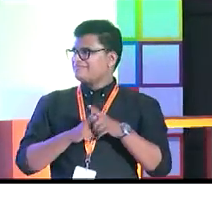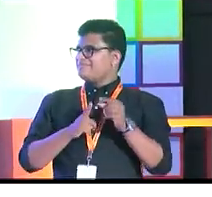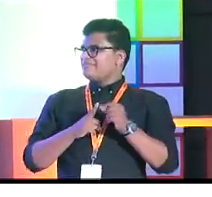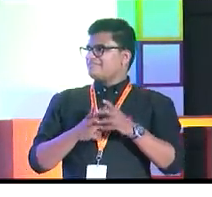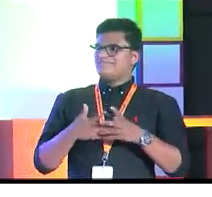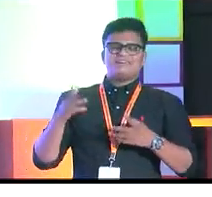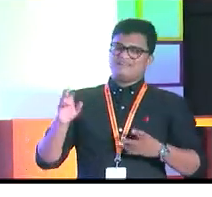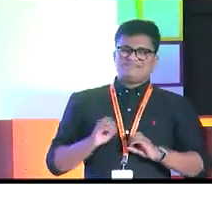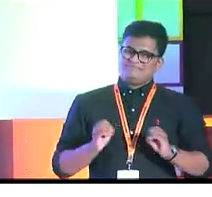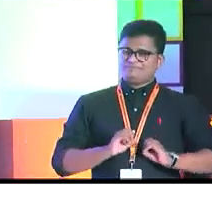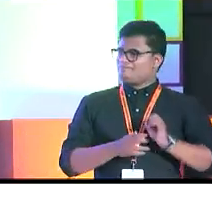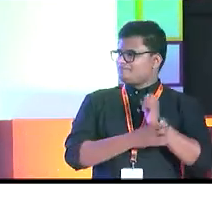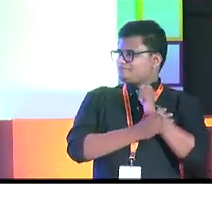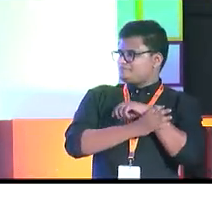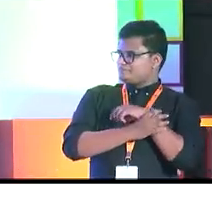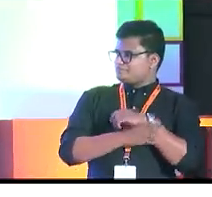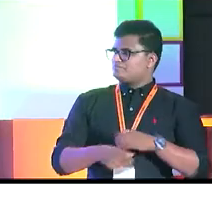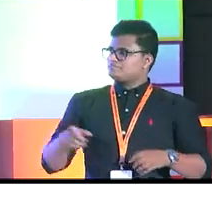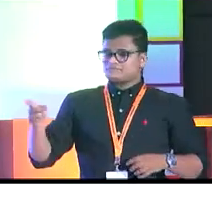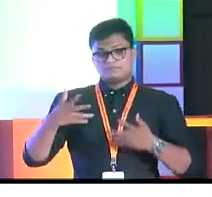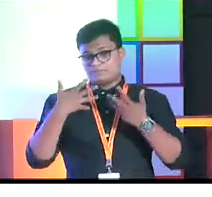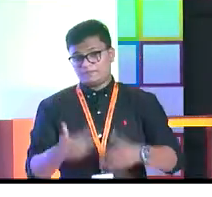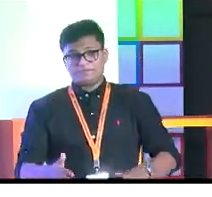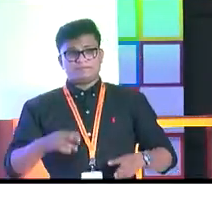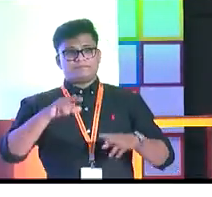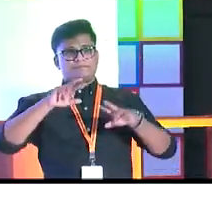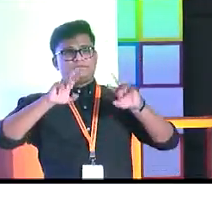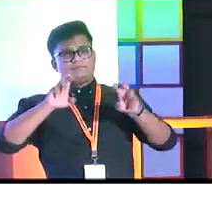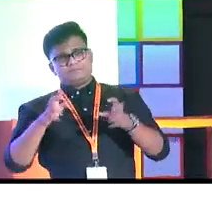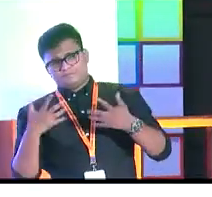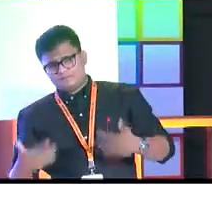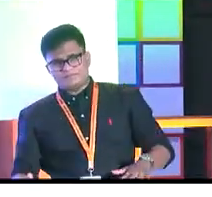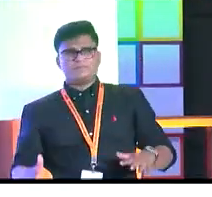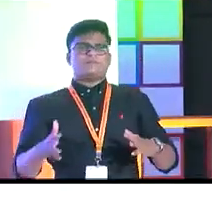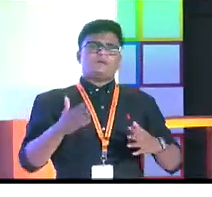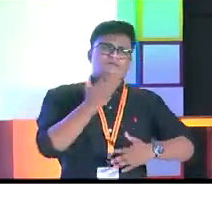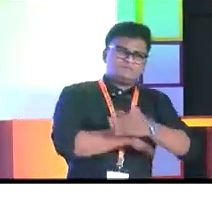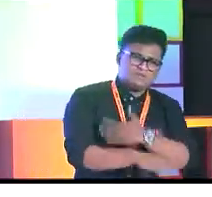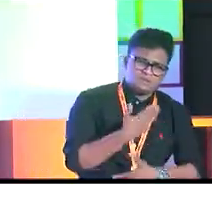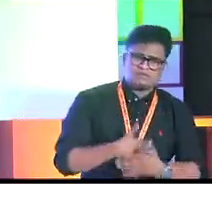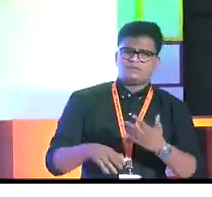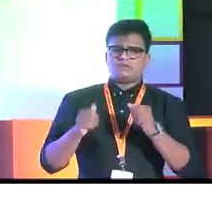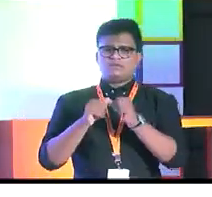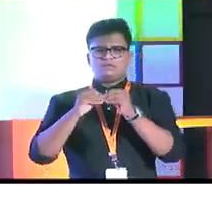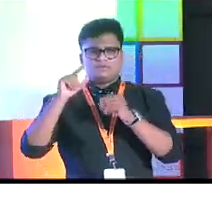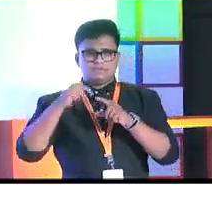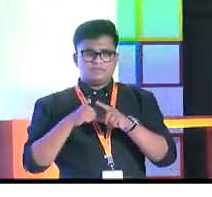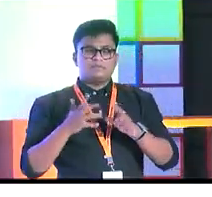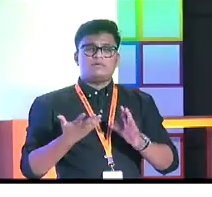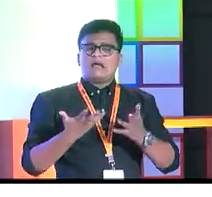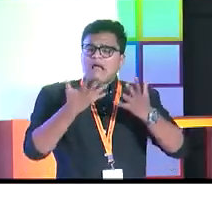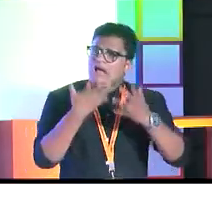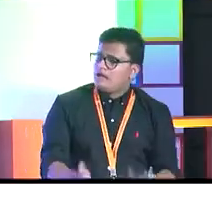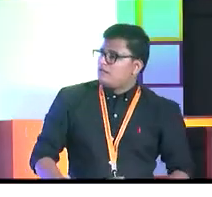इश्यूज़. और आप उसको किसी भी नाम से बोलिए, आप उसे डिफरेंटली एबल बोलिए या आप उसे डिसेबल बोलिए, सच बात यह है कि देश